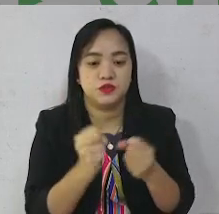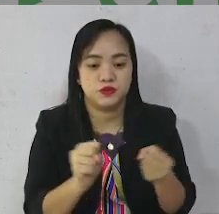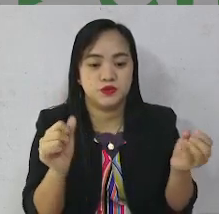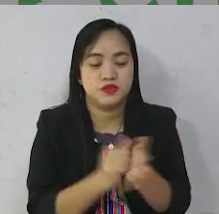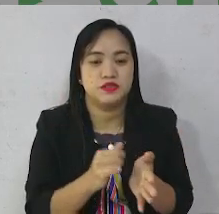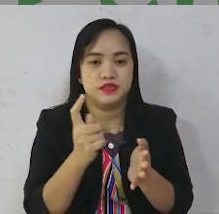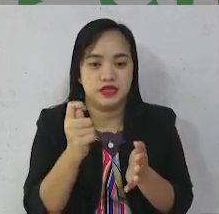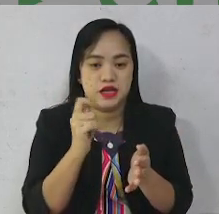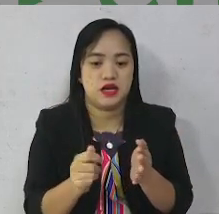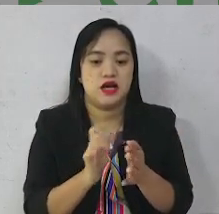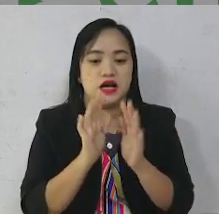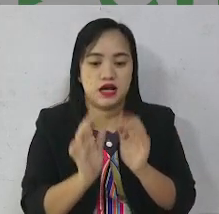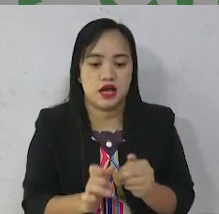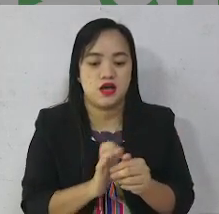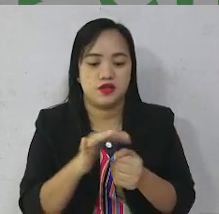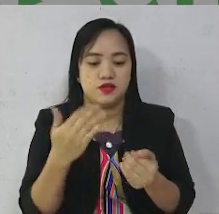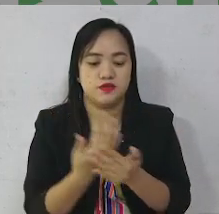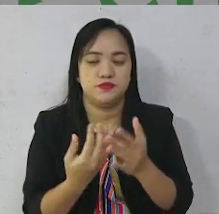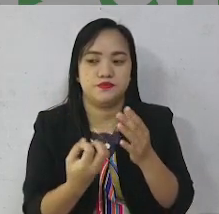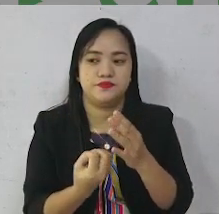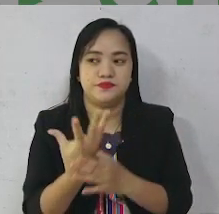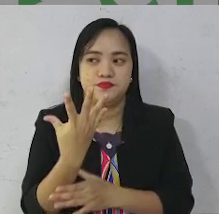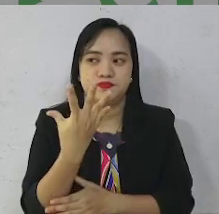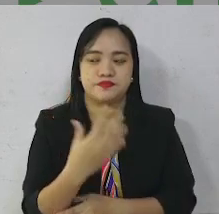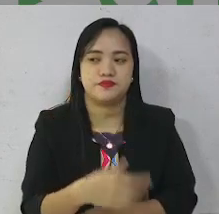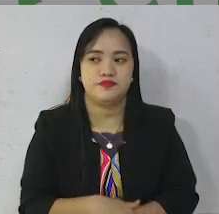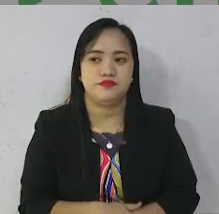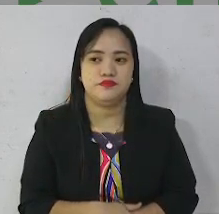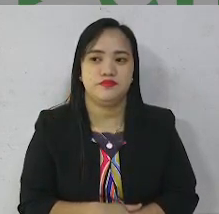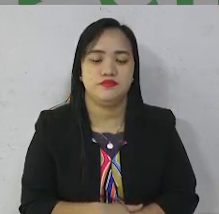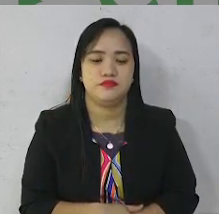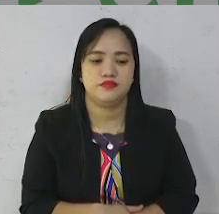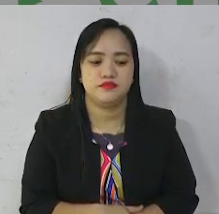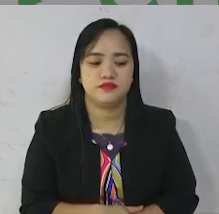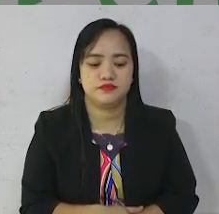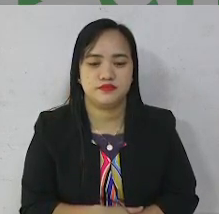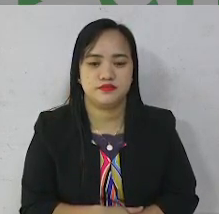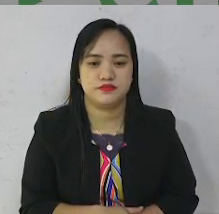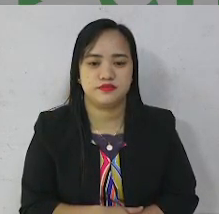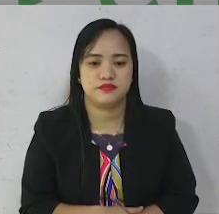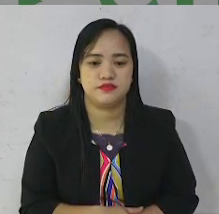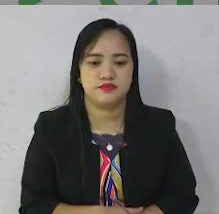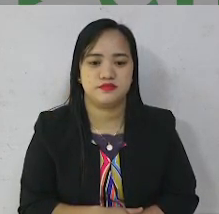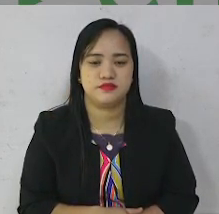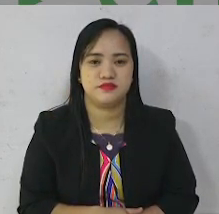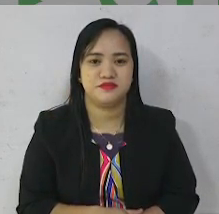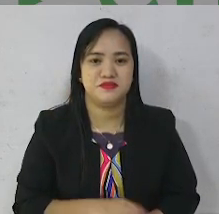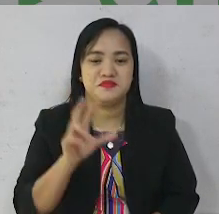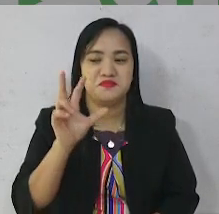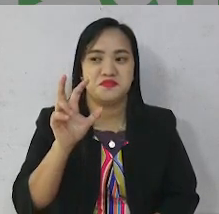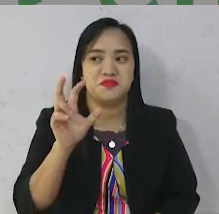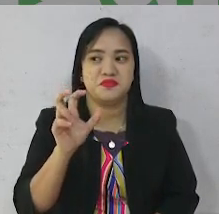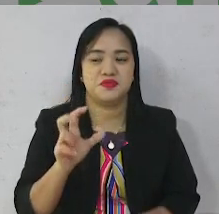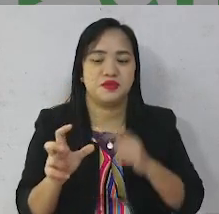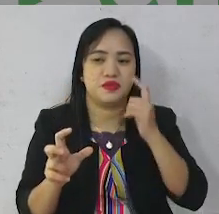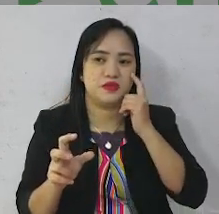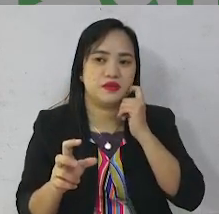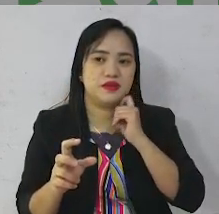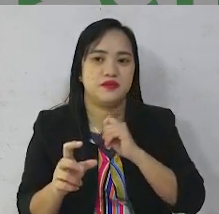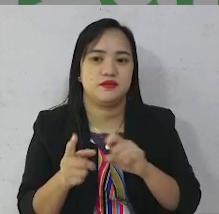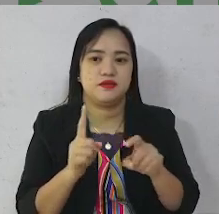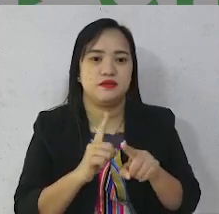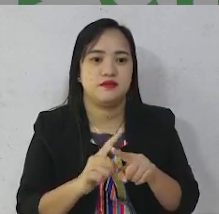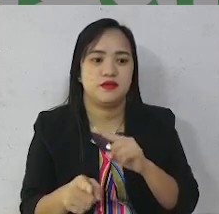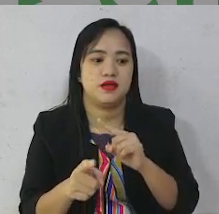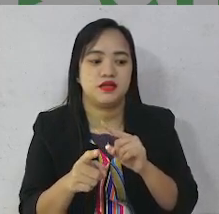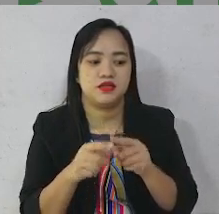maayos o kasi yung may may nakikita talaga ako Maliliit pa lang tanungin mo 13 na o pero pag nakita mo ng may isa Ilang taon na